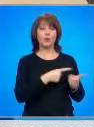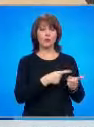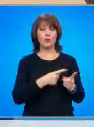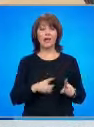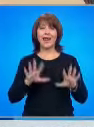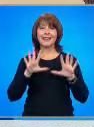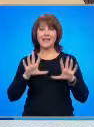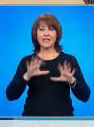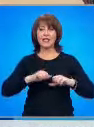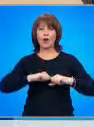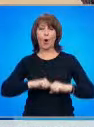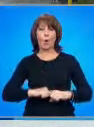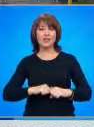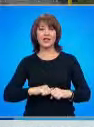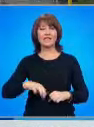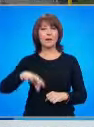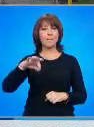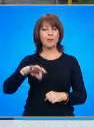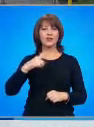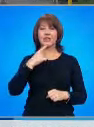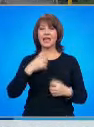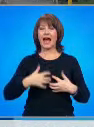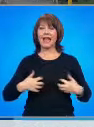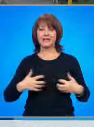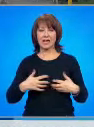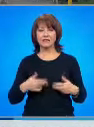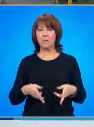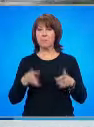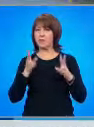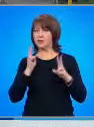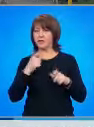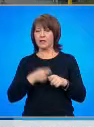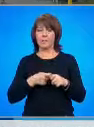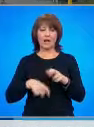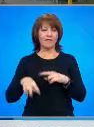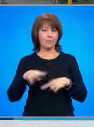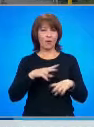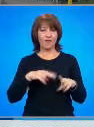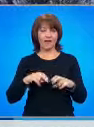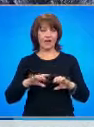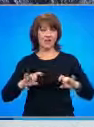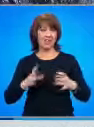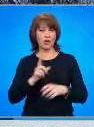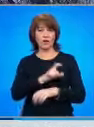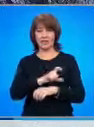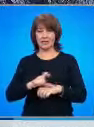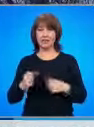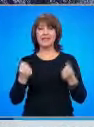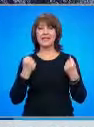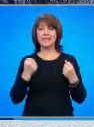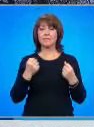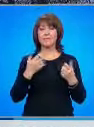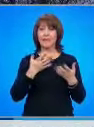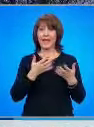10 обществени поръчки на Александровска. Затова решил да направи проверка в болницата. И така в началото на седмицата Здравното